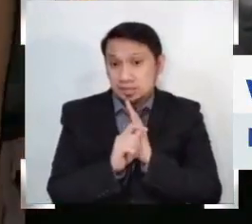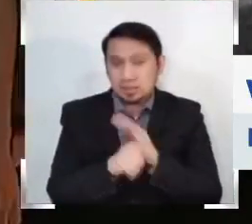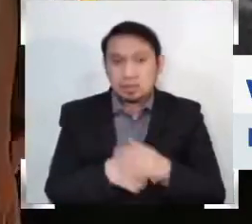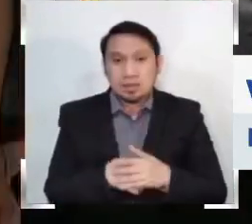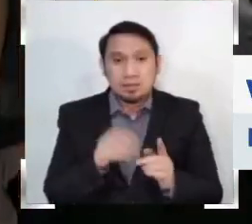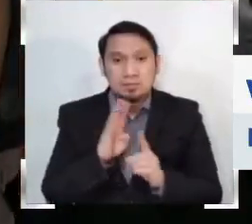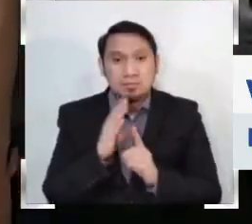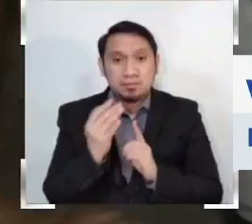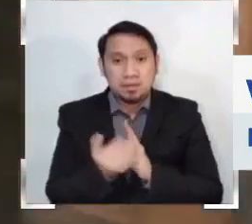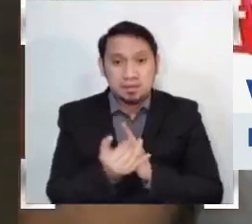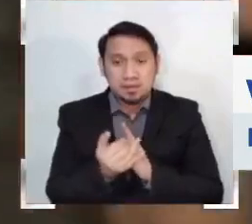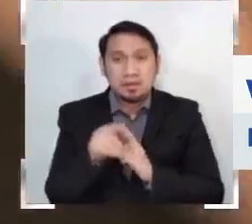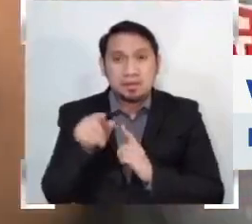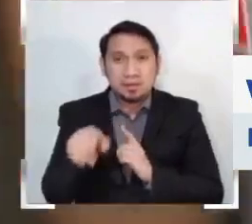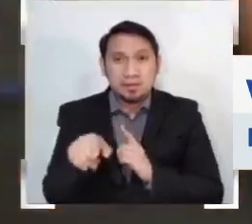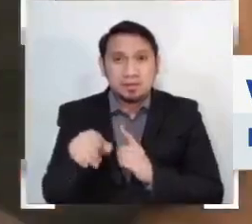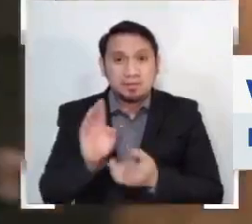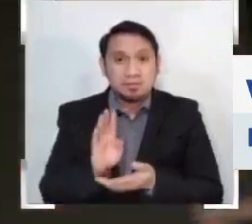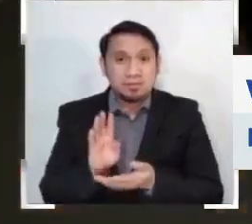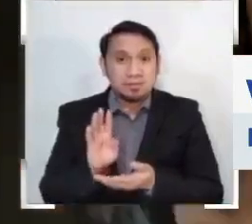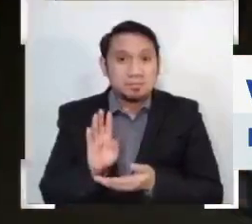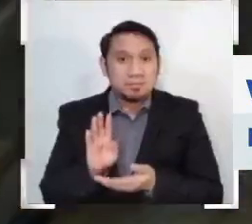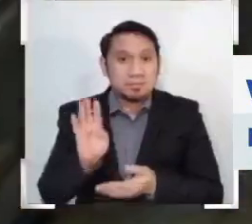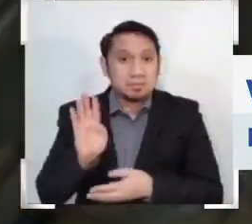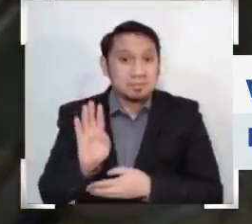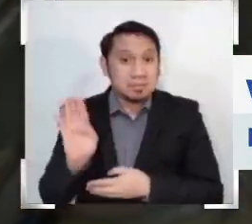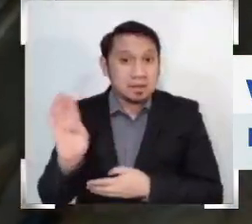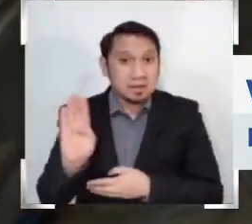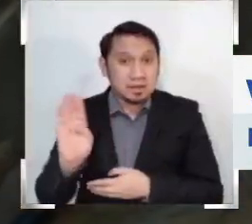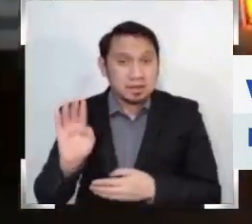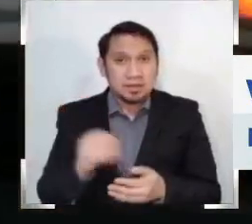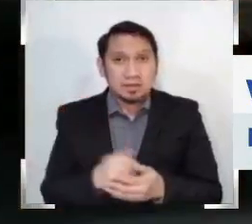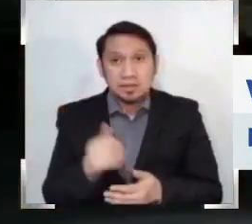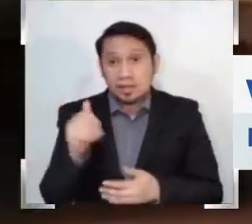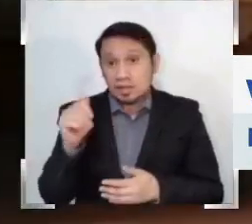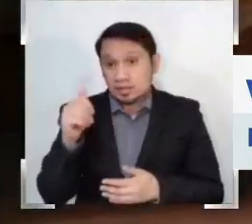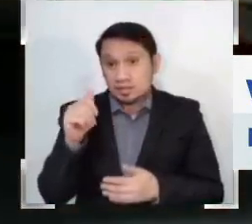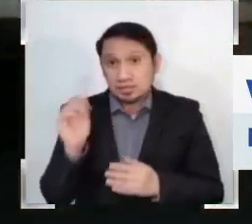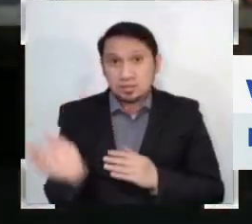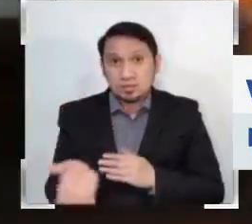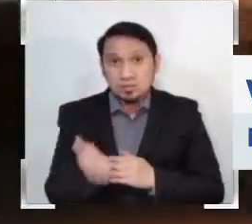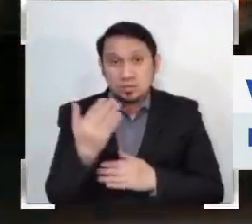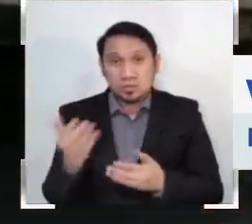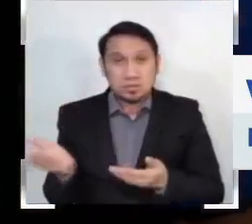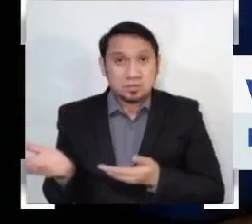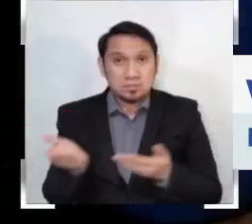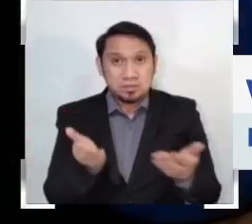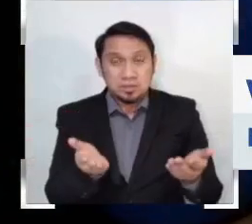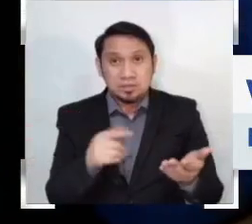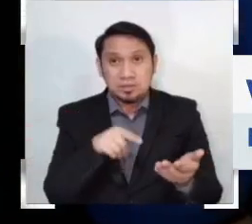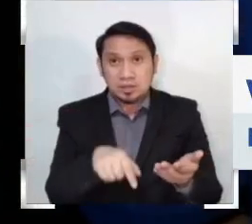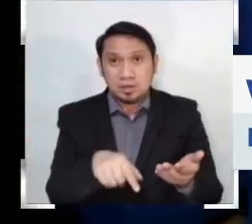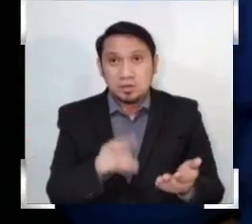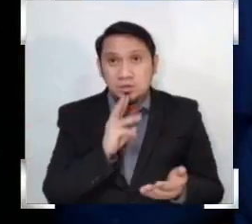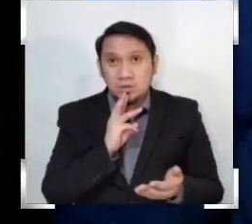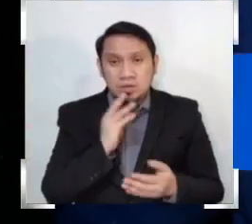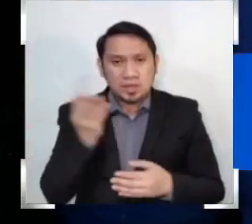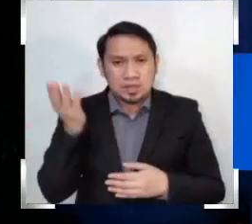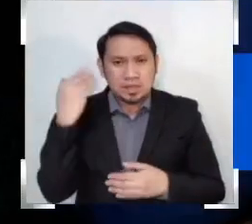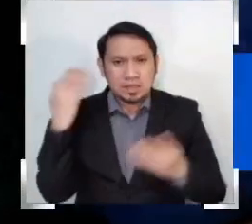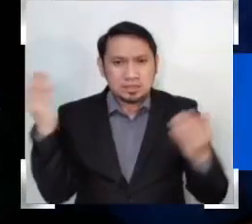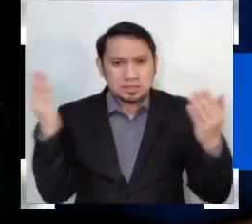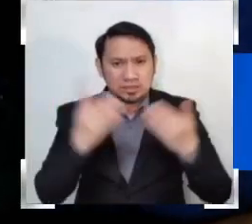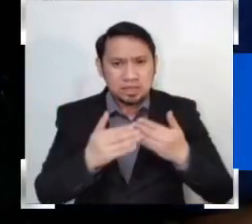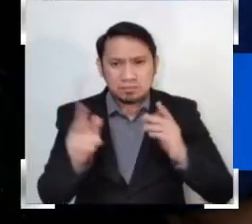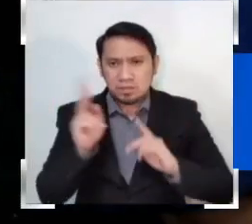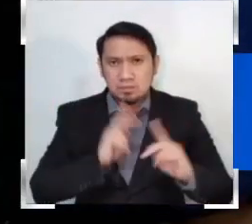sa San Antonio. Alas 10 pa lang ng umaga, nagrarasyon na sila. Katulad na lang po kagabi, nagkagulo po yung mga tao.